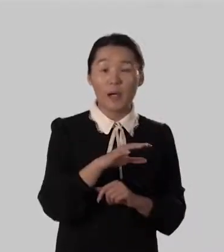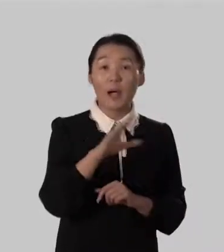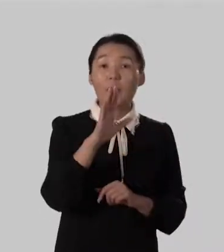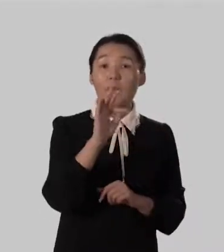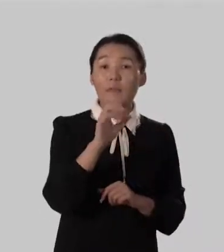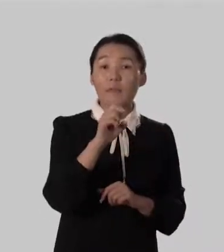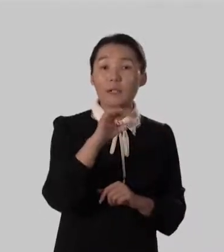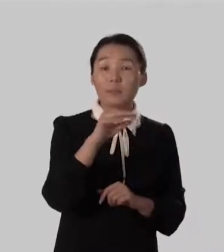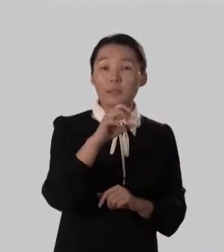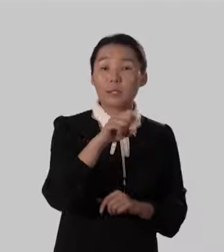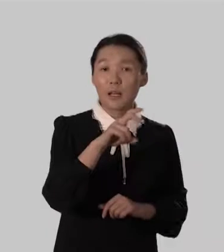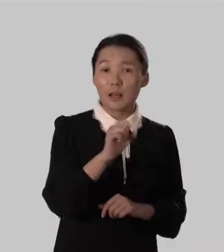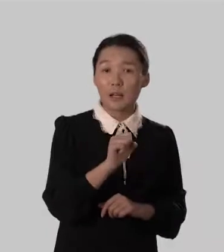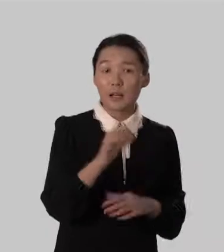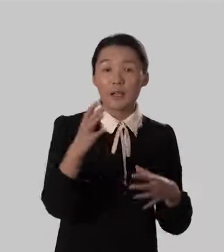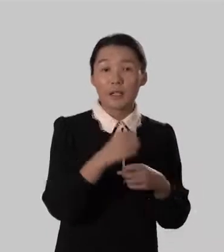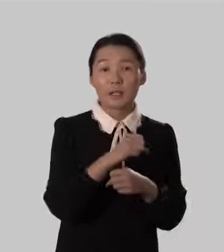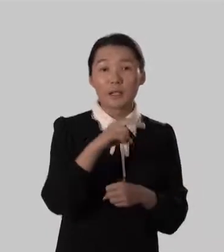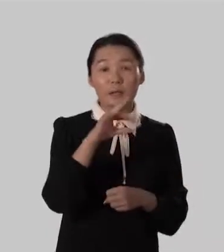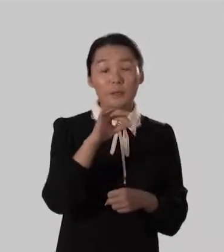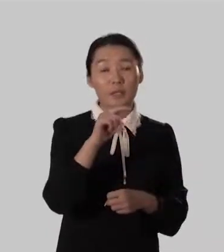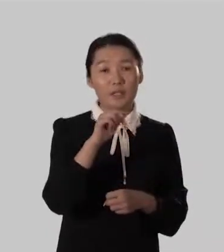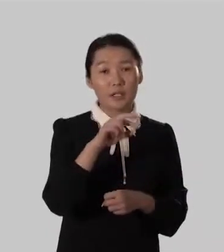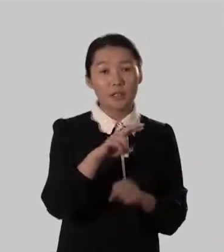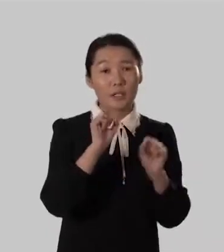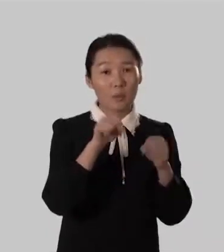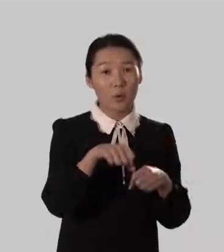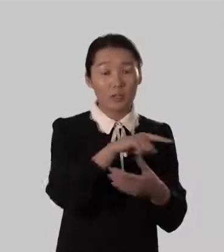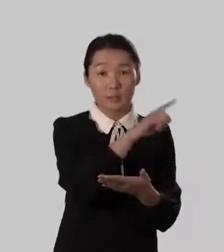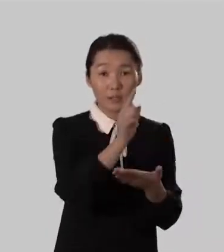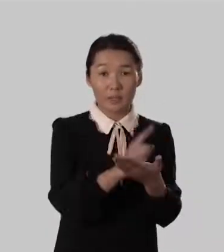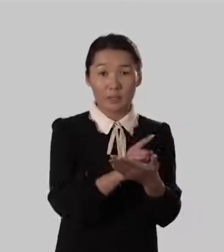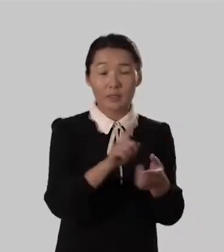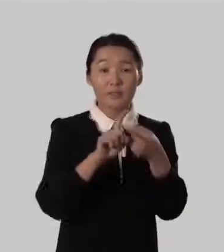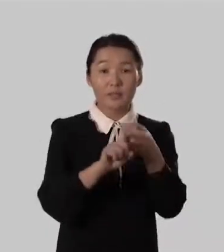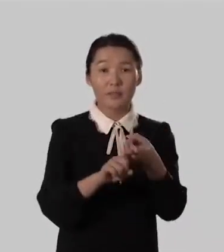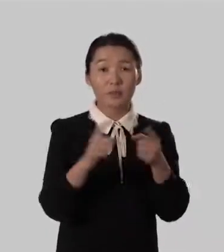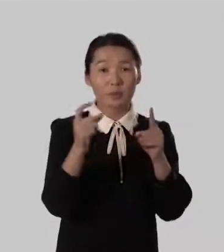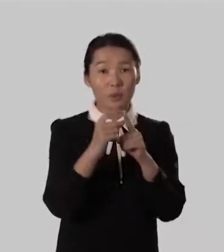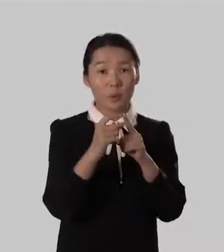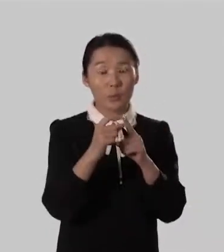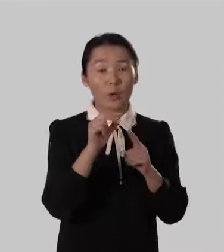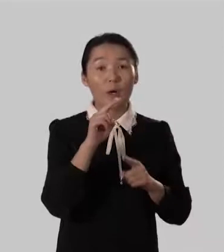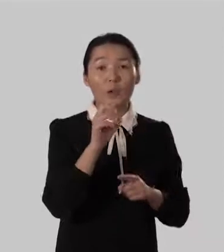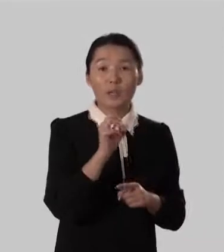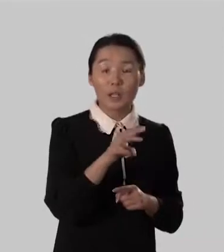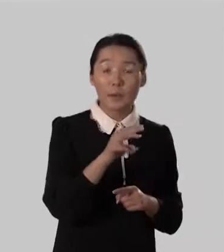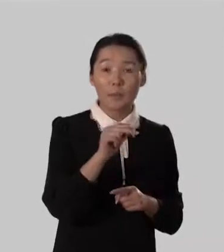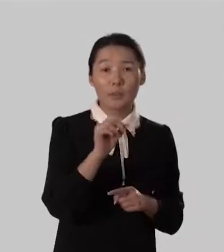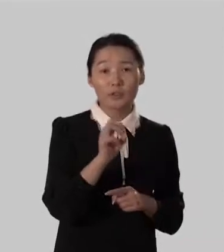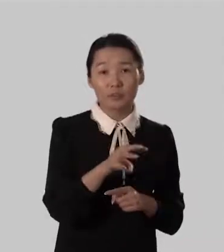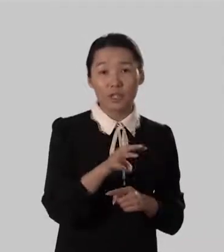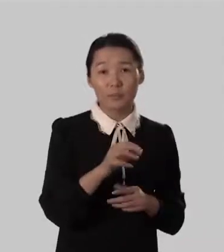воспитала и от краткого причастия можно поставить вопрос к зависимому слову тем